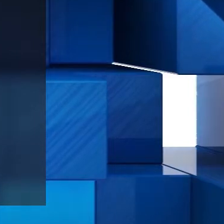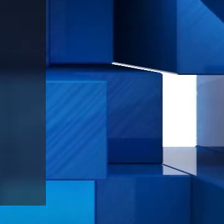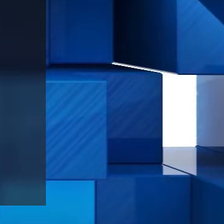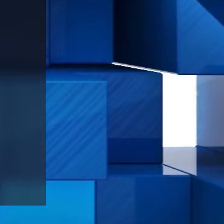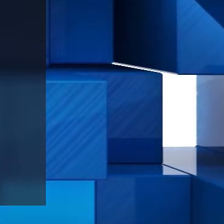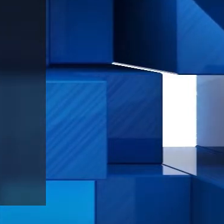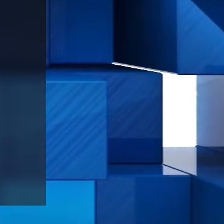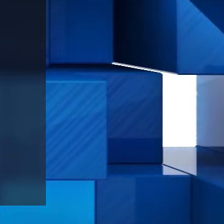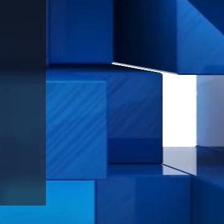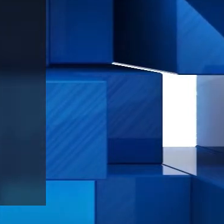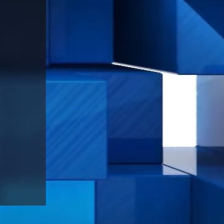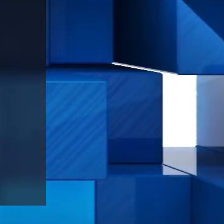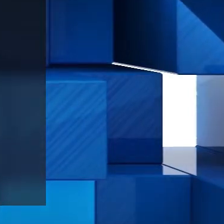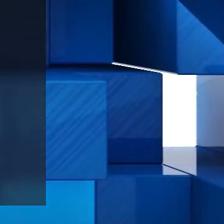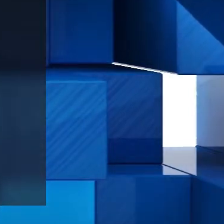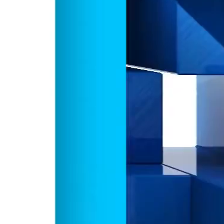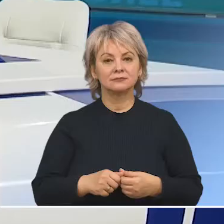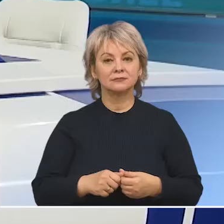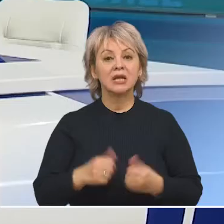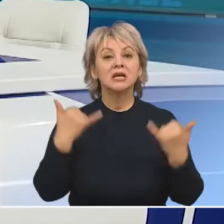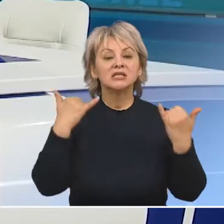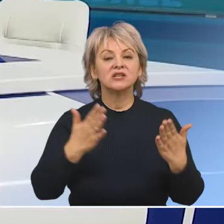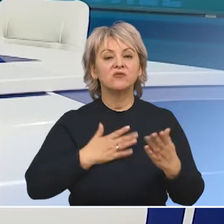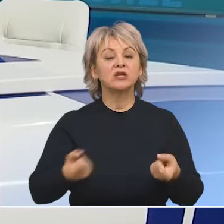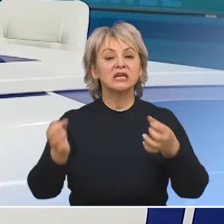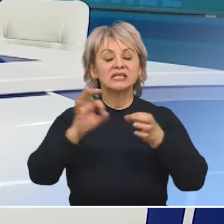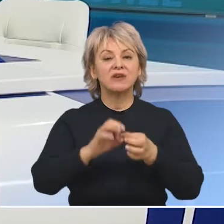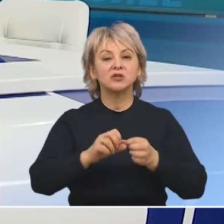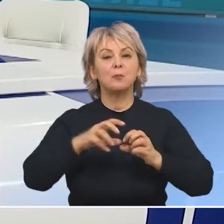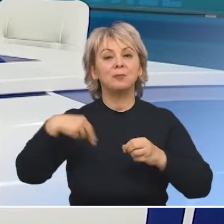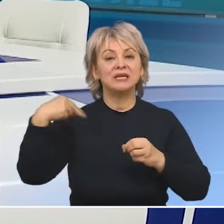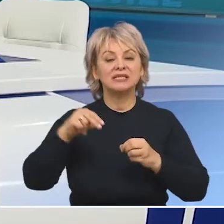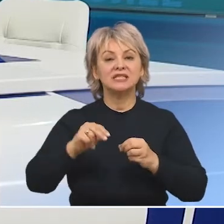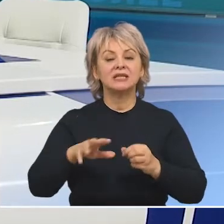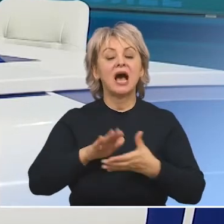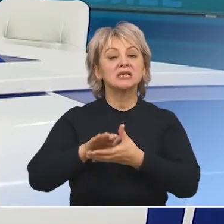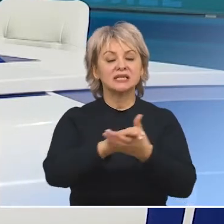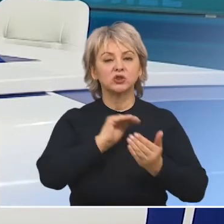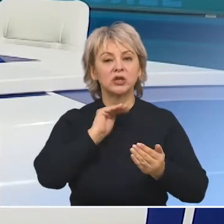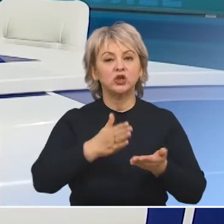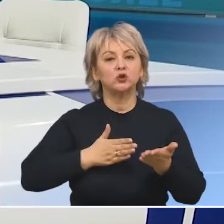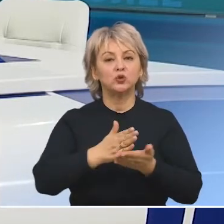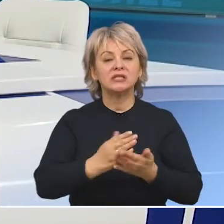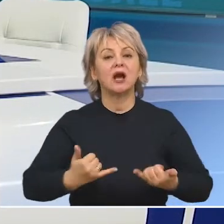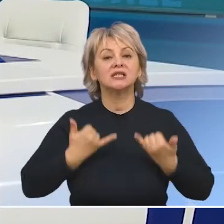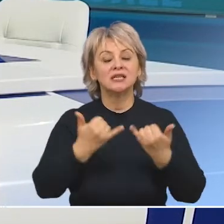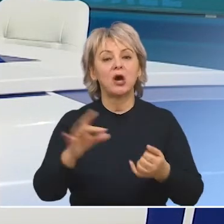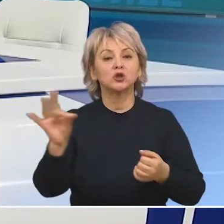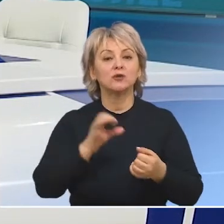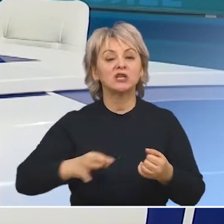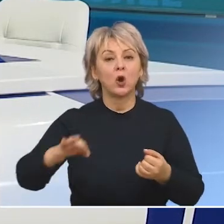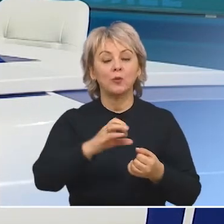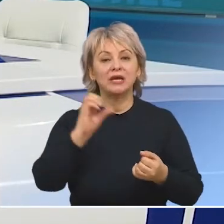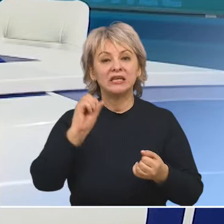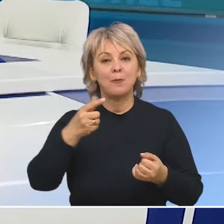человек. Скончалось 34 человека. Сегодня с нами на связи президент Ассоциации профессионалов индустрии гостеприимства